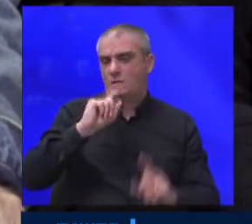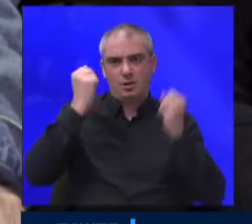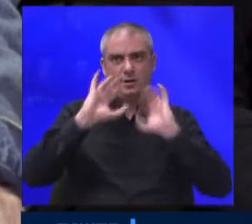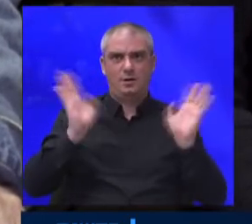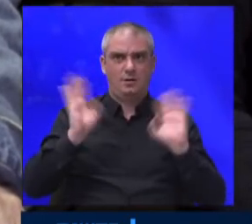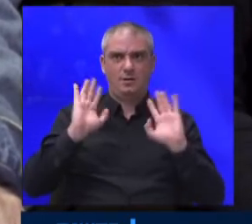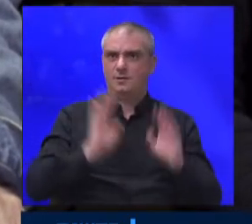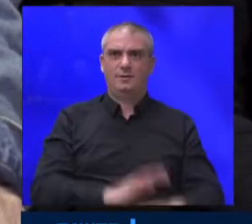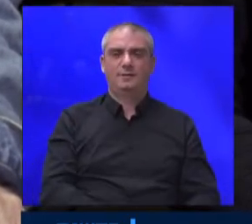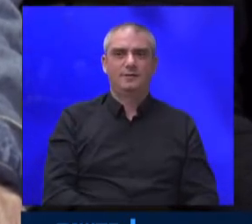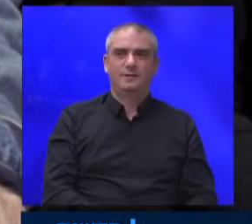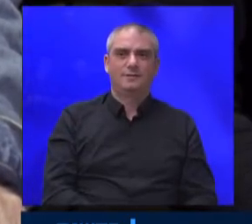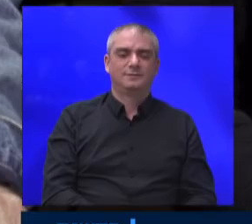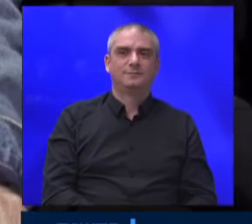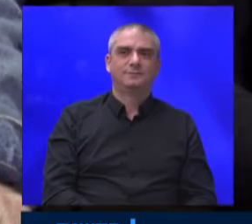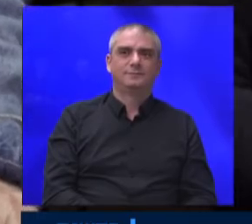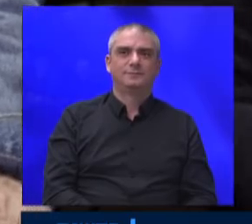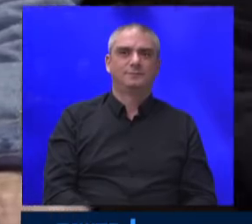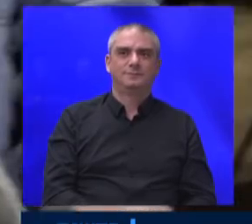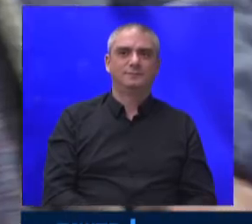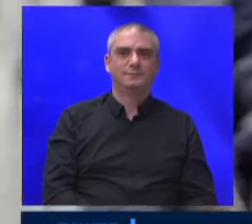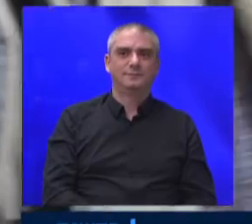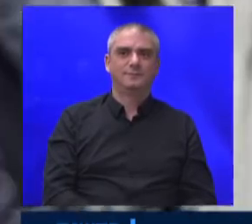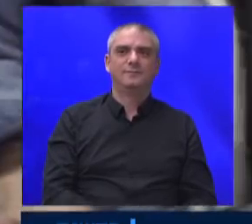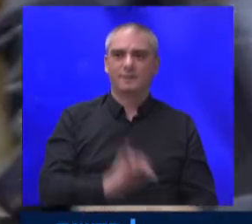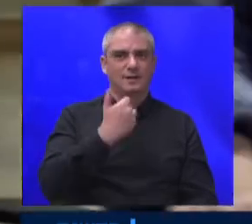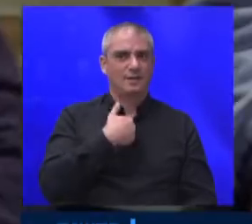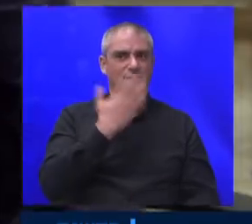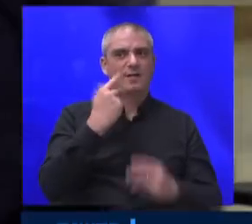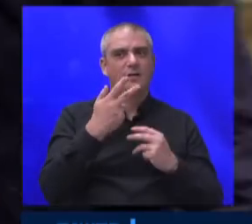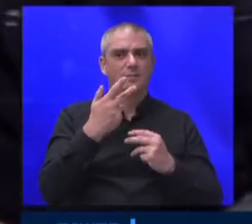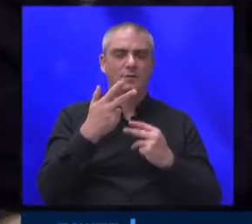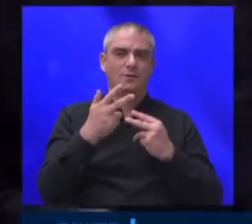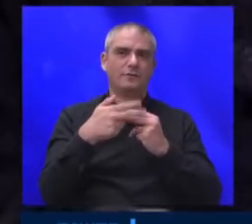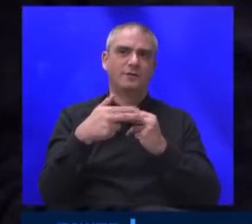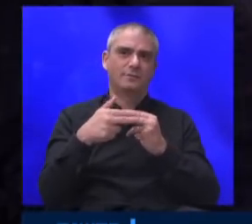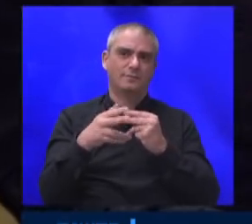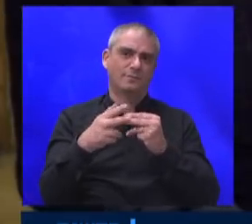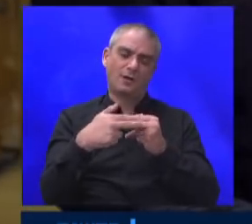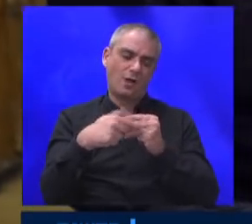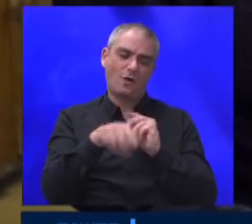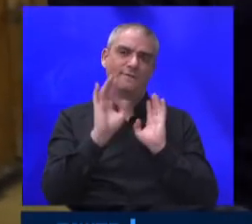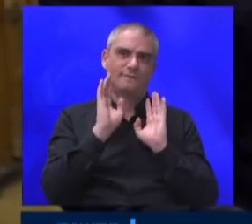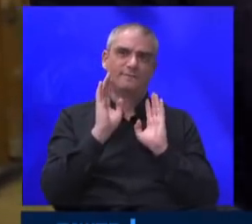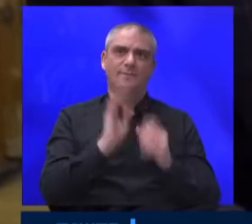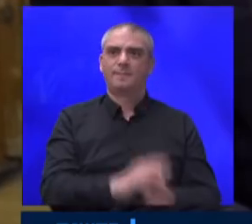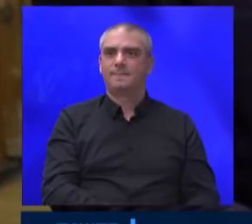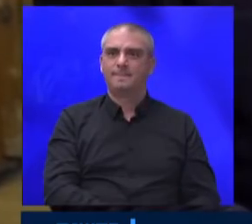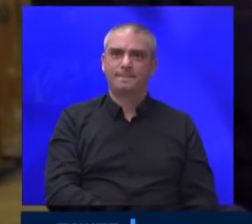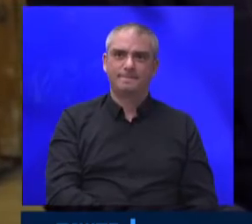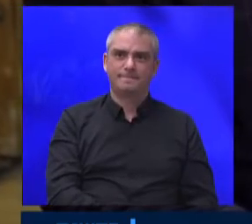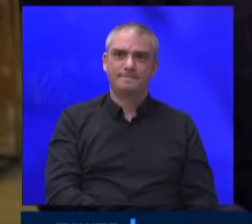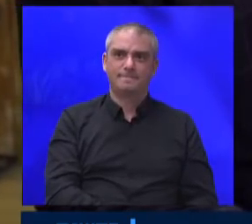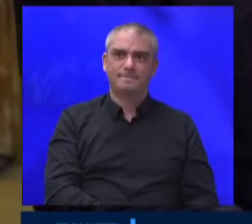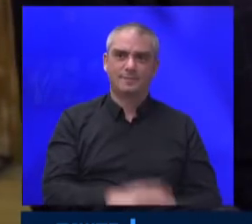אני לא הולך להפגנות, לא. אני יצא לי, כן, אבל בקרובים. בקרובים גם, לך לאנשי. כן, זה ליד הבית שלי,